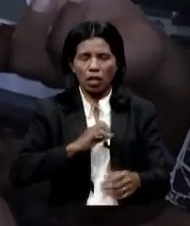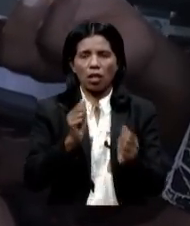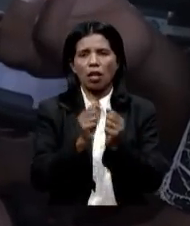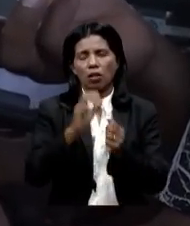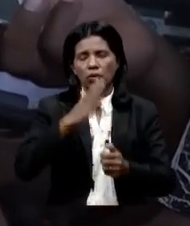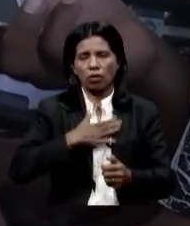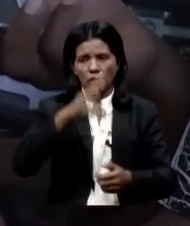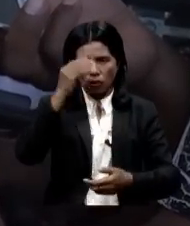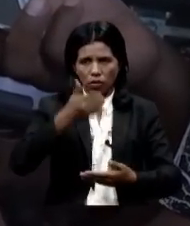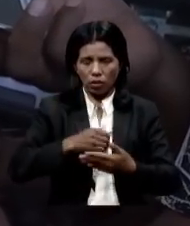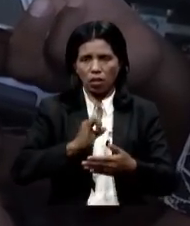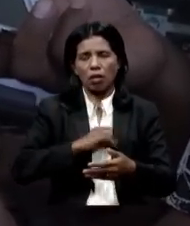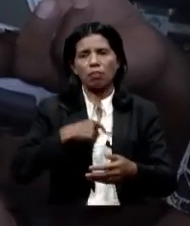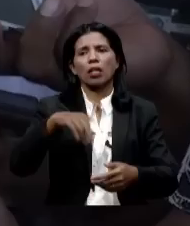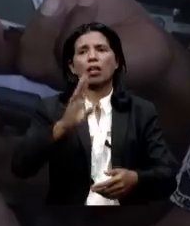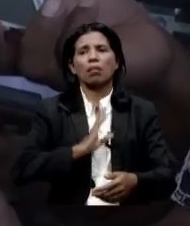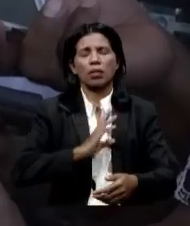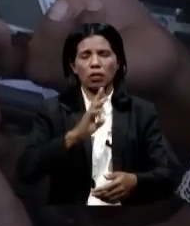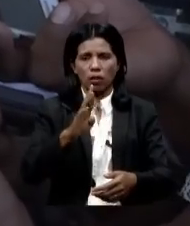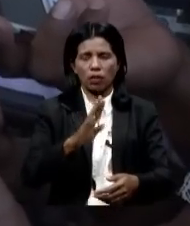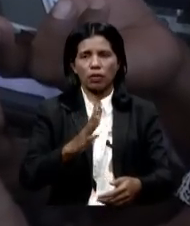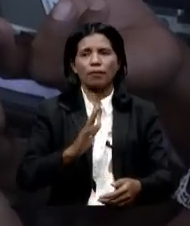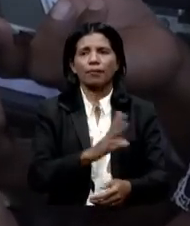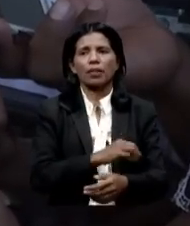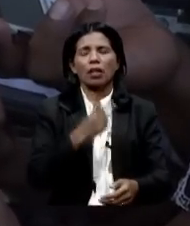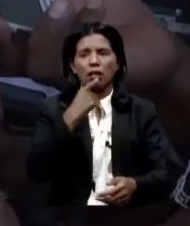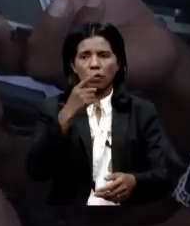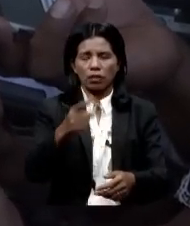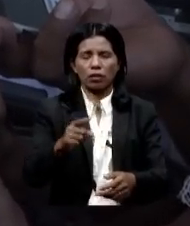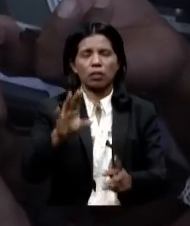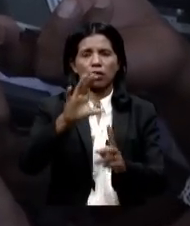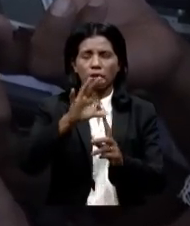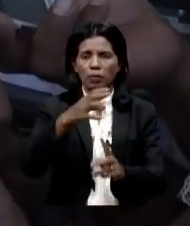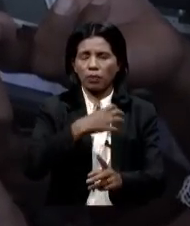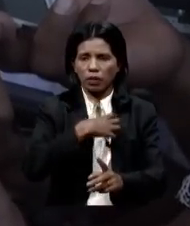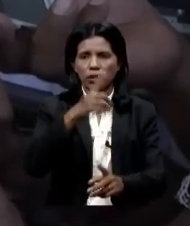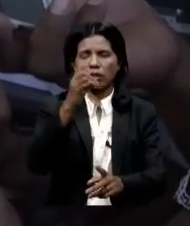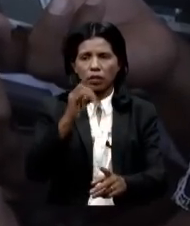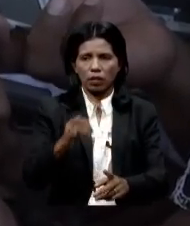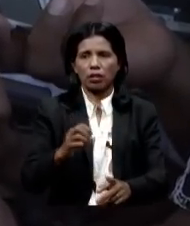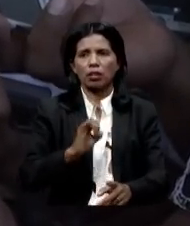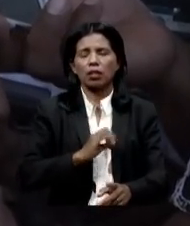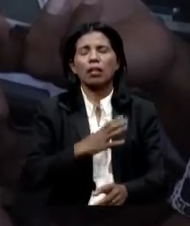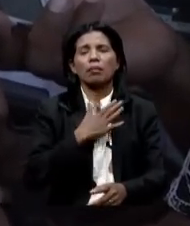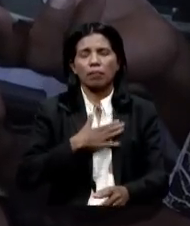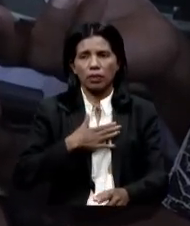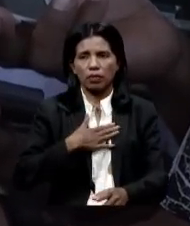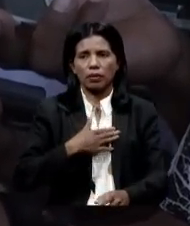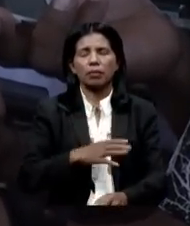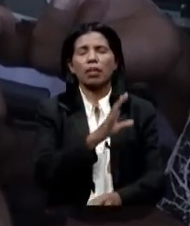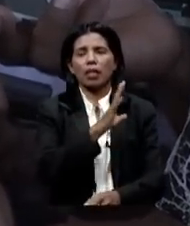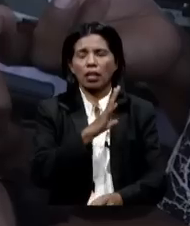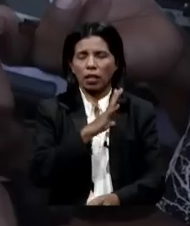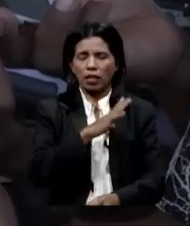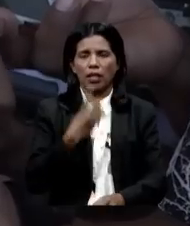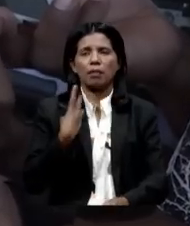sai hau bahia bekora uma hau husik mamu anta hau fuatene komandanti distrital dili hau pe sira hau dia favori da bajaga hau nyoma se